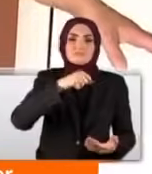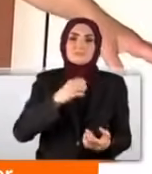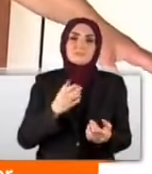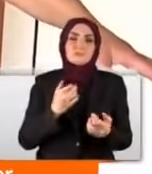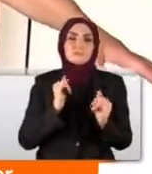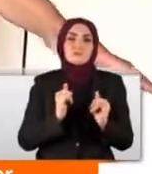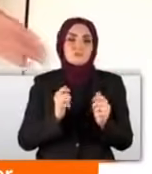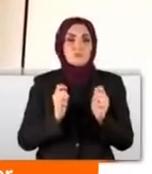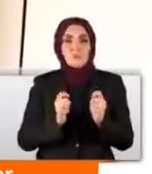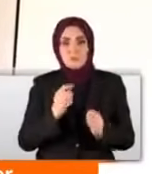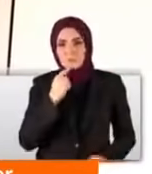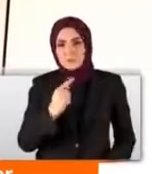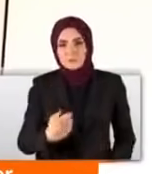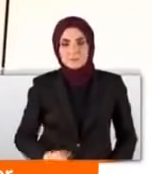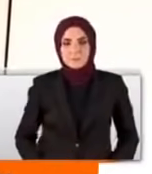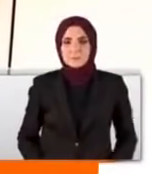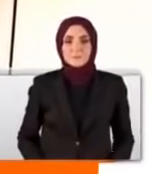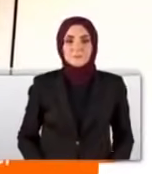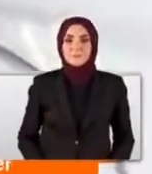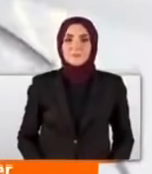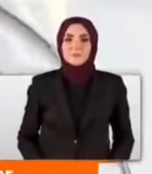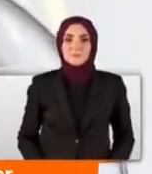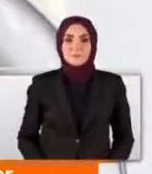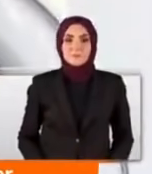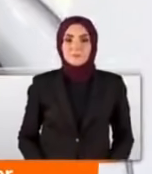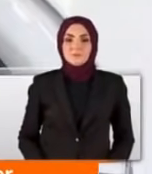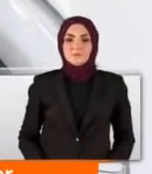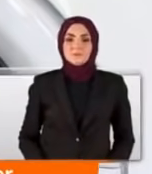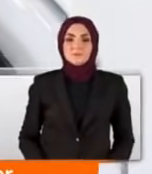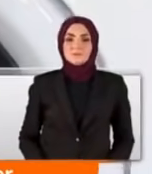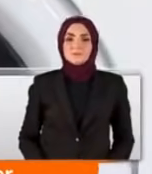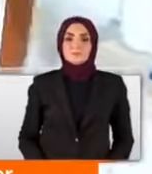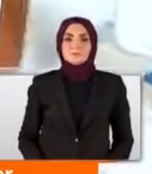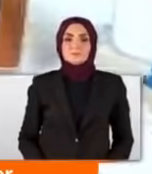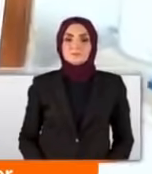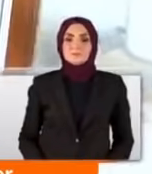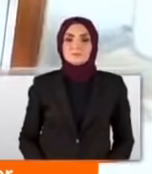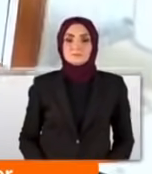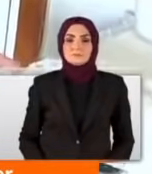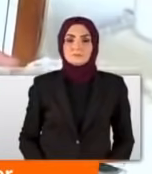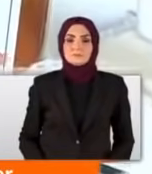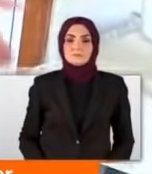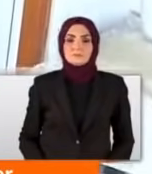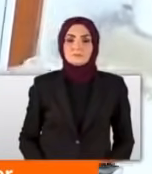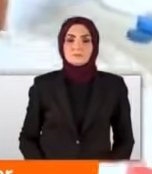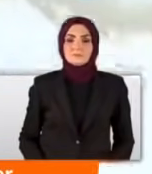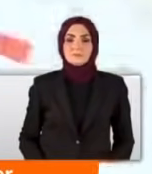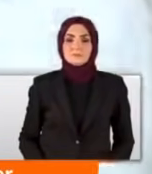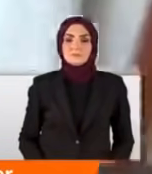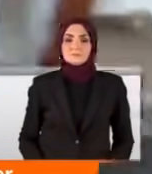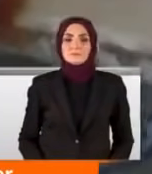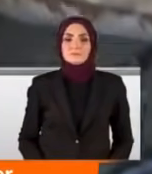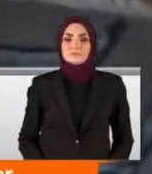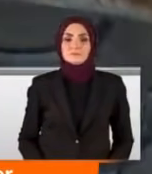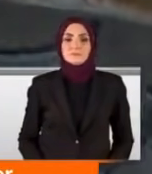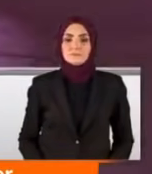Durulamaya geçti şimdi. İniliyor makine. Su olmadığında. Olmayınca böyle yapıyoruz. Makine var ama susuzluk